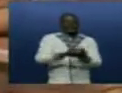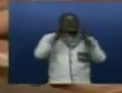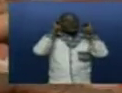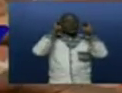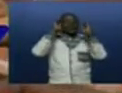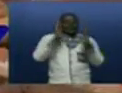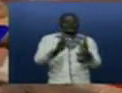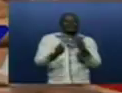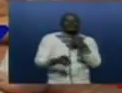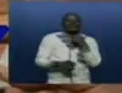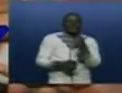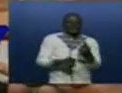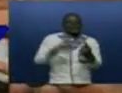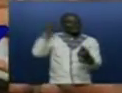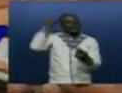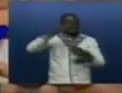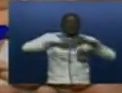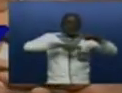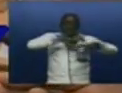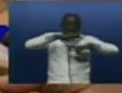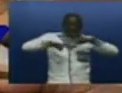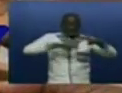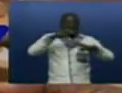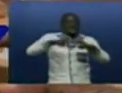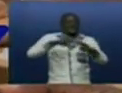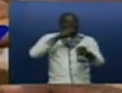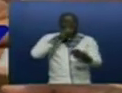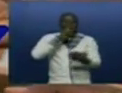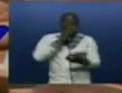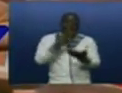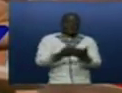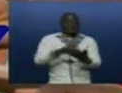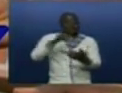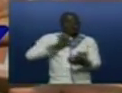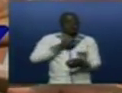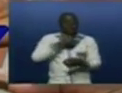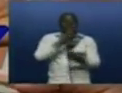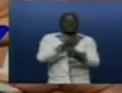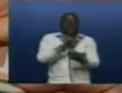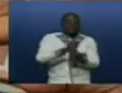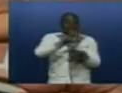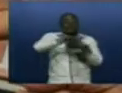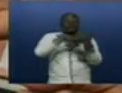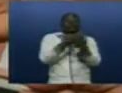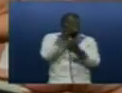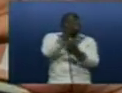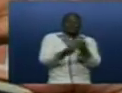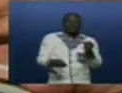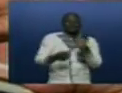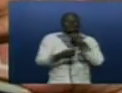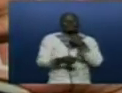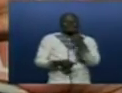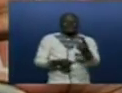je crois qu'il a fait une analyse assez rigoureuse donc, de notre travail. Et tous les manquements qui ont été soulevés sont liés donc, à